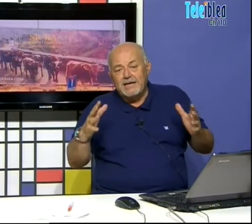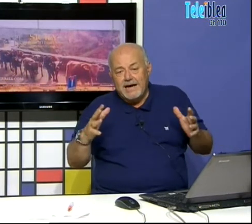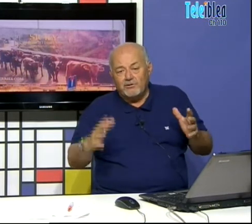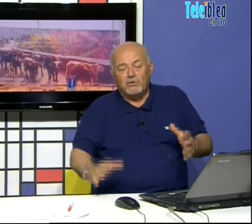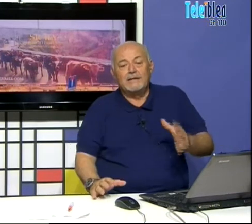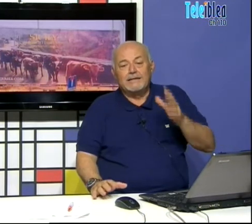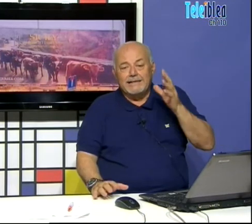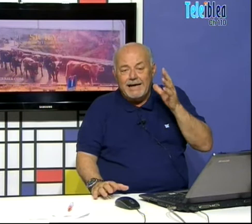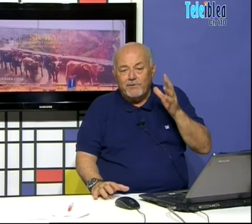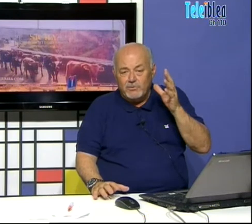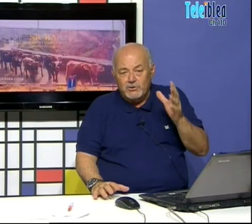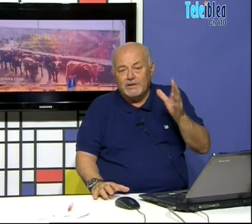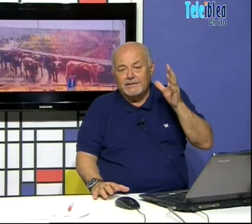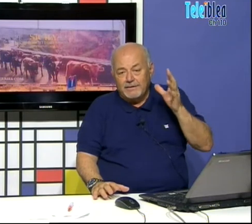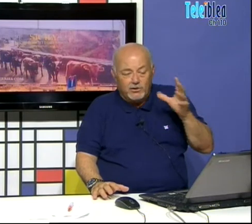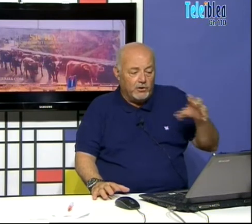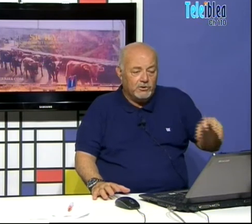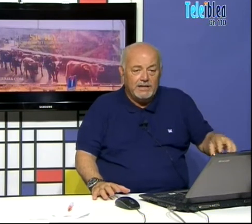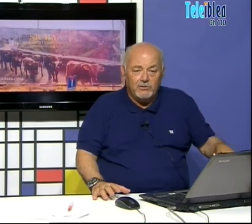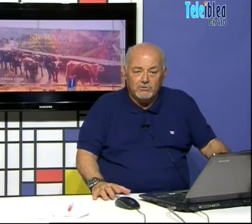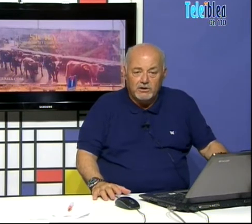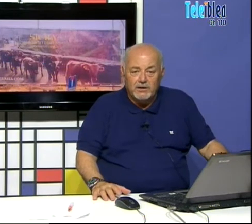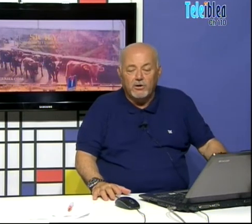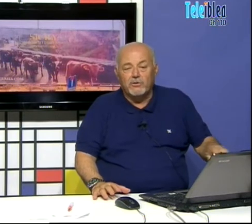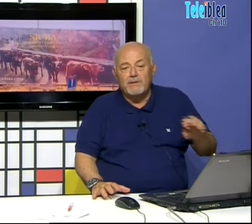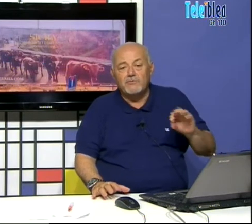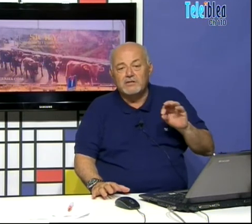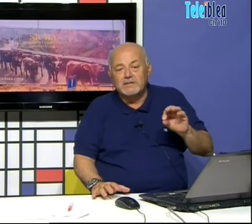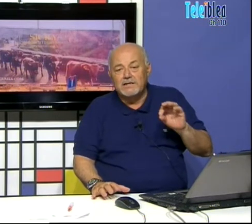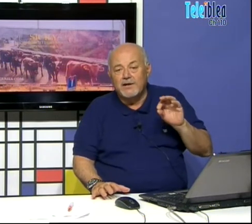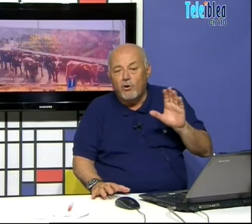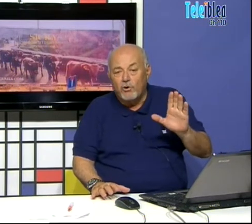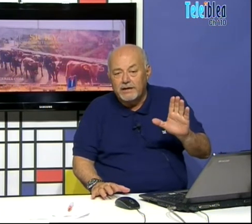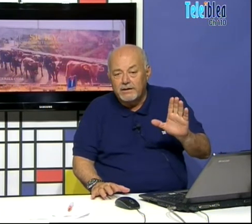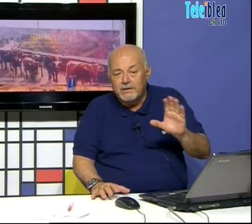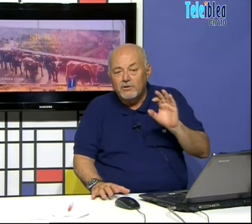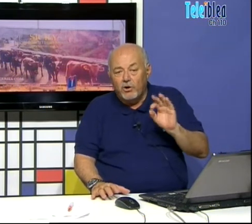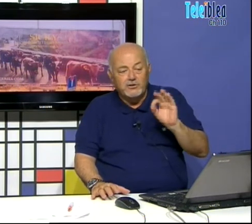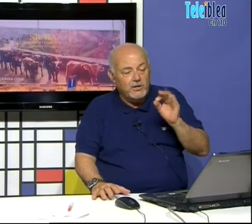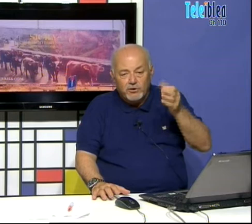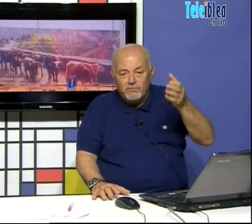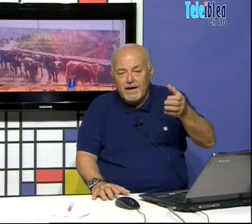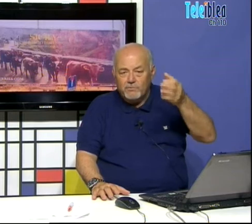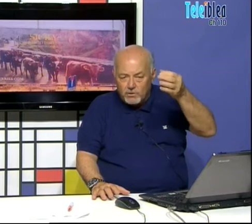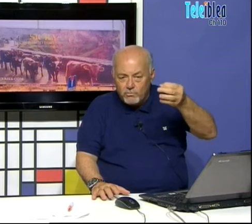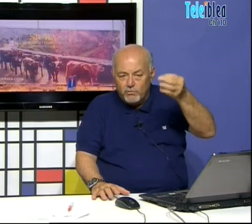è sbagliato. La promozione del territorio, se è il nostro territorio, dobbiamo gestirla noi.